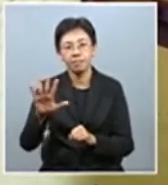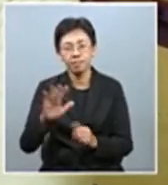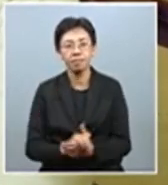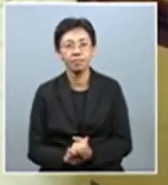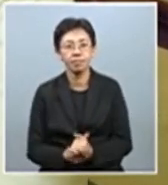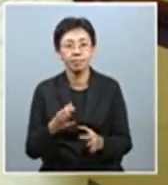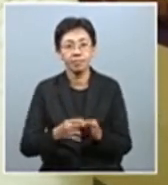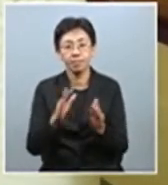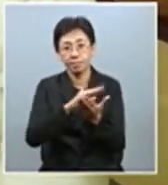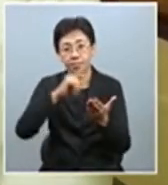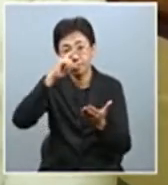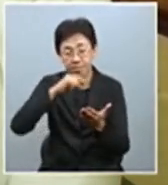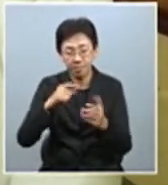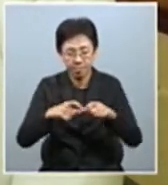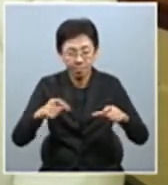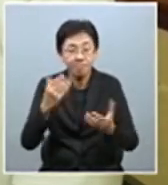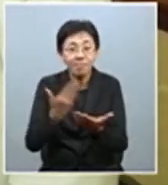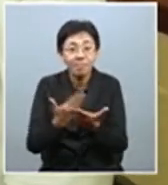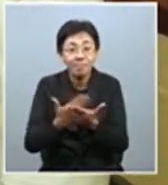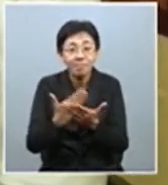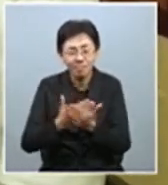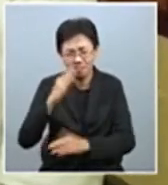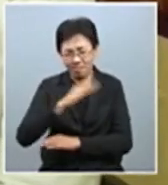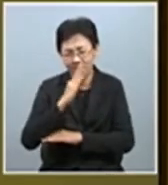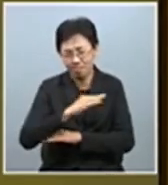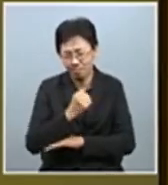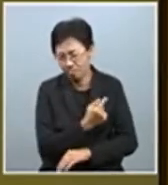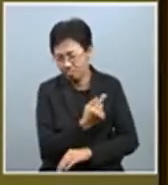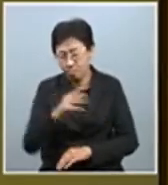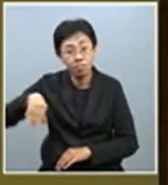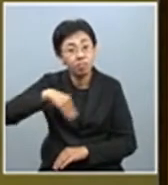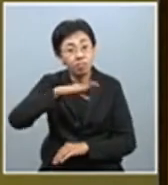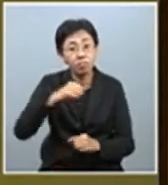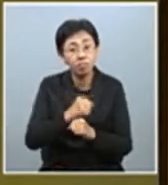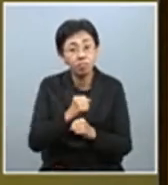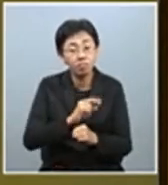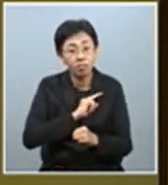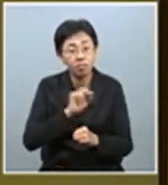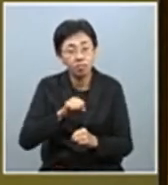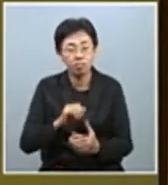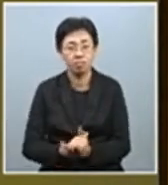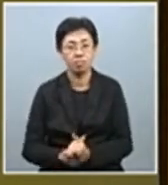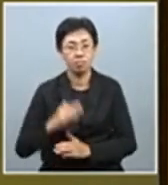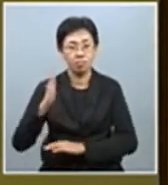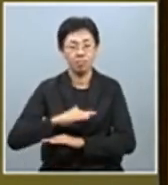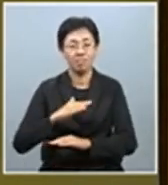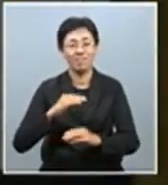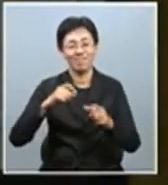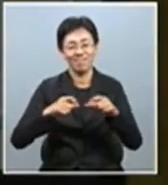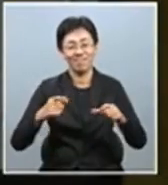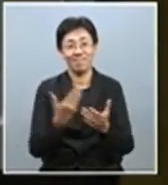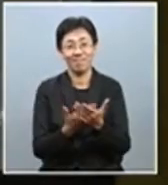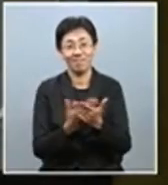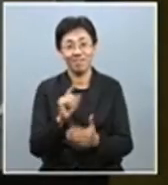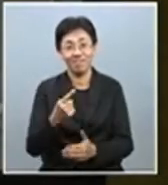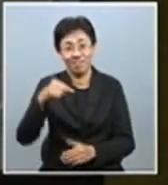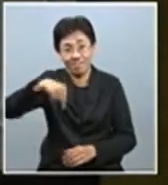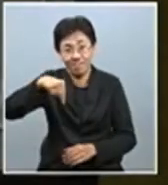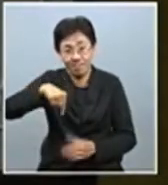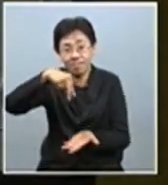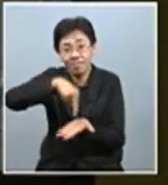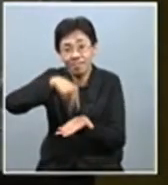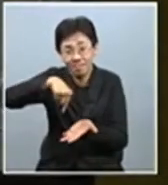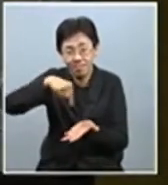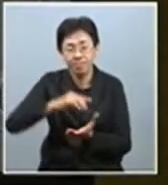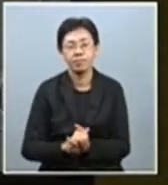ได้ผลิตแบงค์ออกมาใช้เองทั้งหมดเลยหรือเปล่า โรงพิมพ์ธนบัตรแห่งแรกนะคะที่เรายืนอยู่เนี่ยนะคะจัดตั้ง